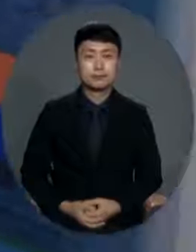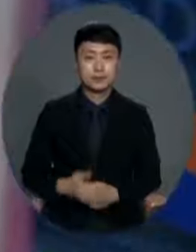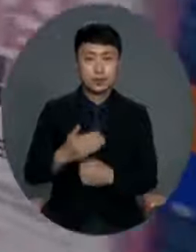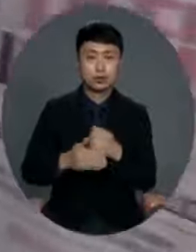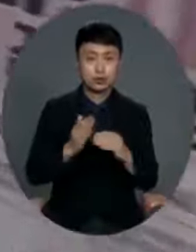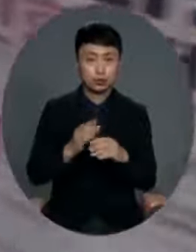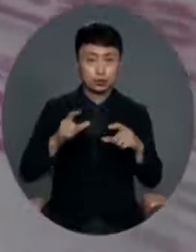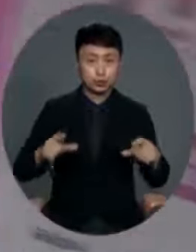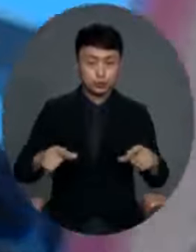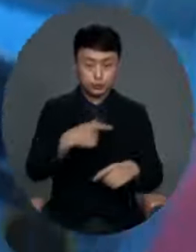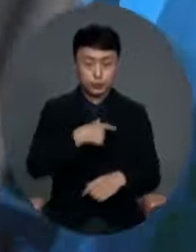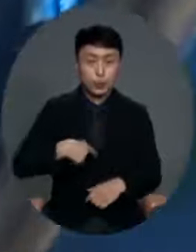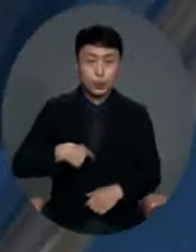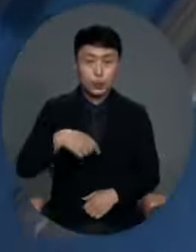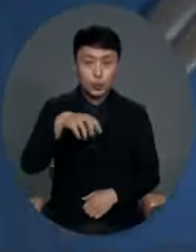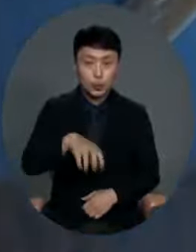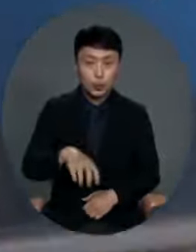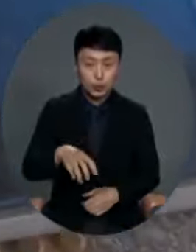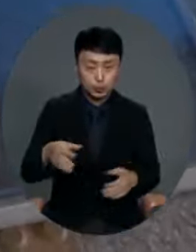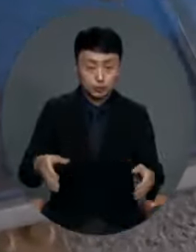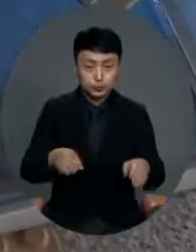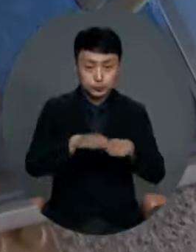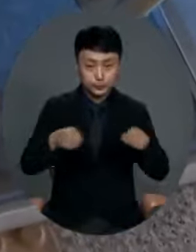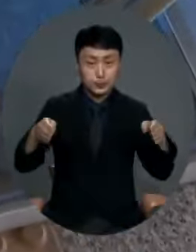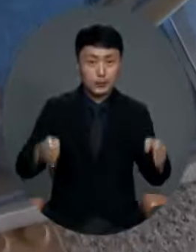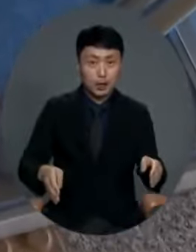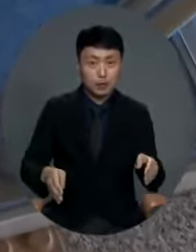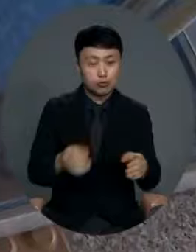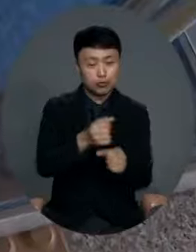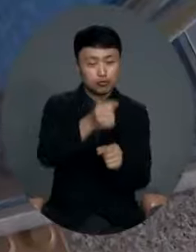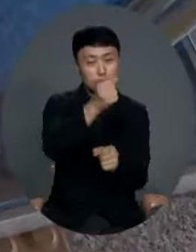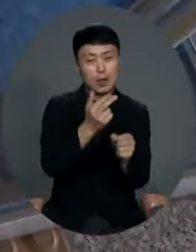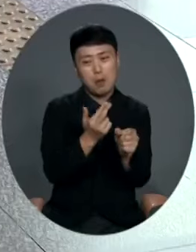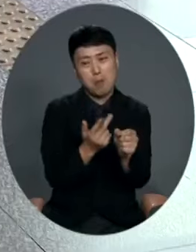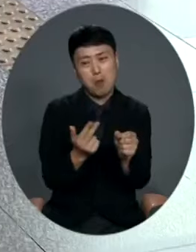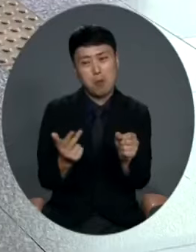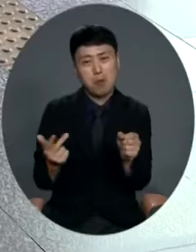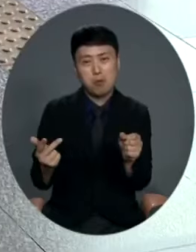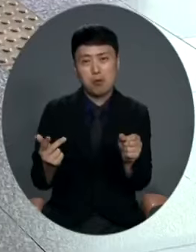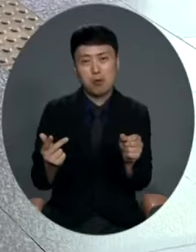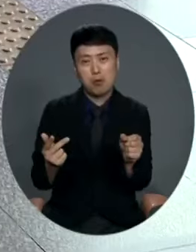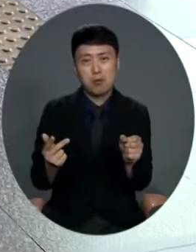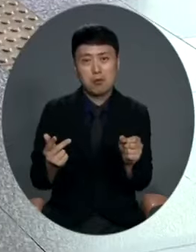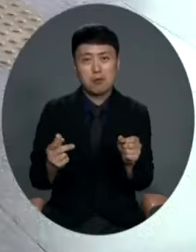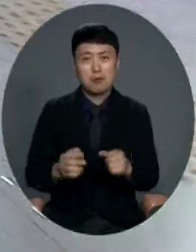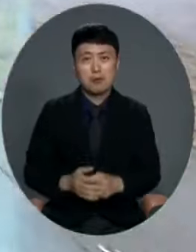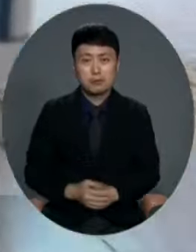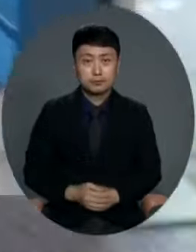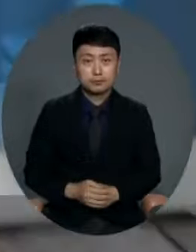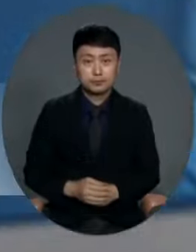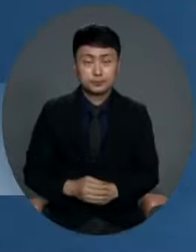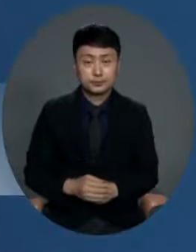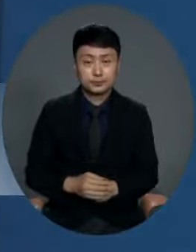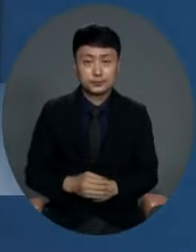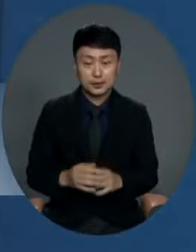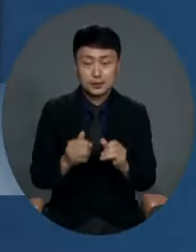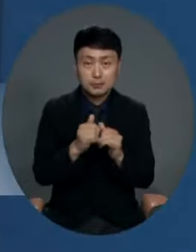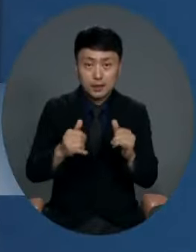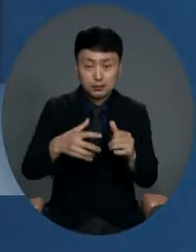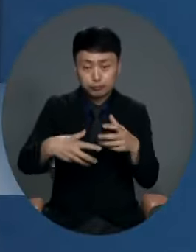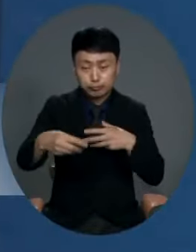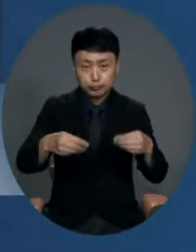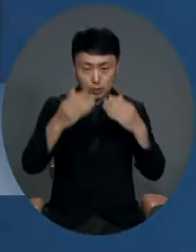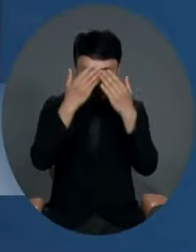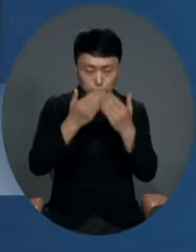대구 중구 행정복지센터 앞 양산 꼬지가 휑합니다. 지자체가 시민들에게 무료로 빌려주는